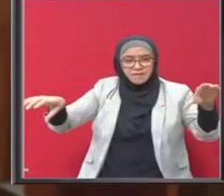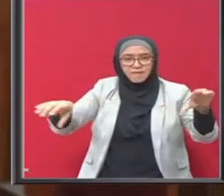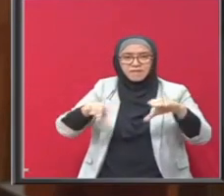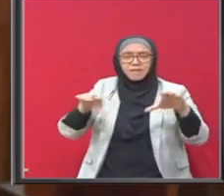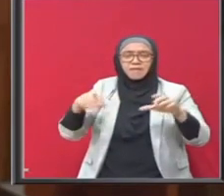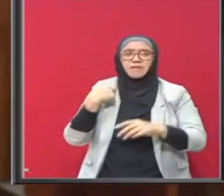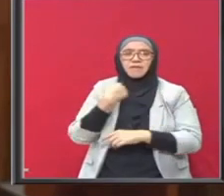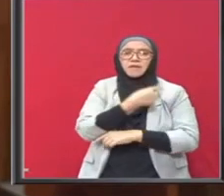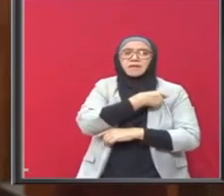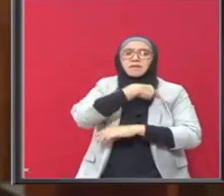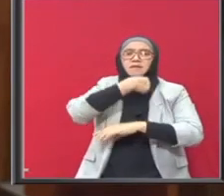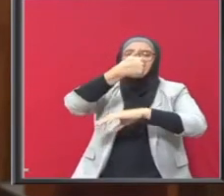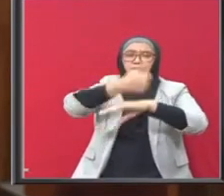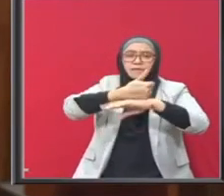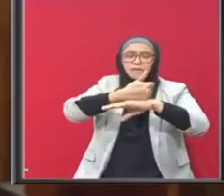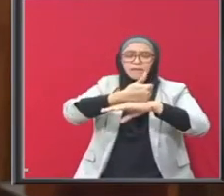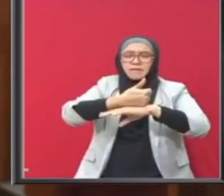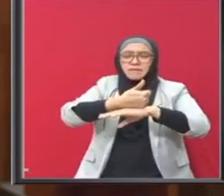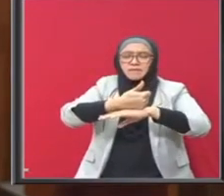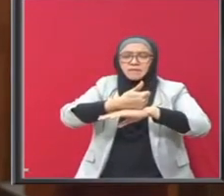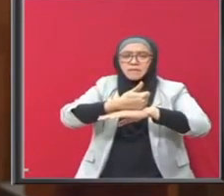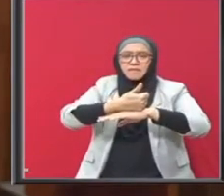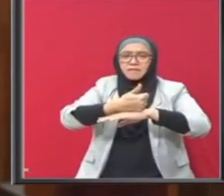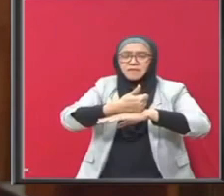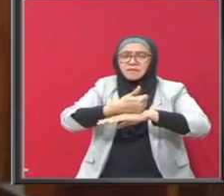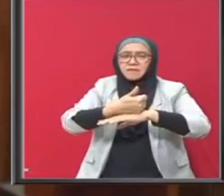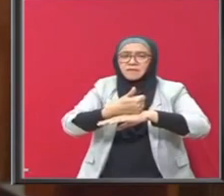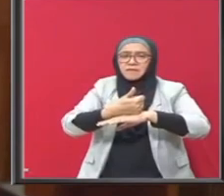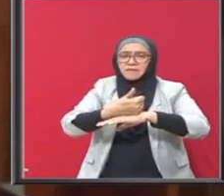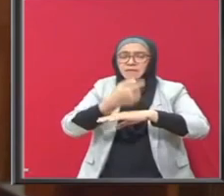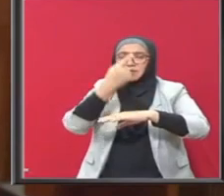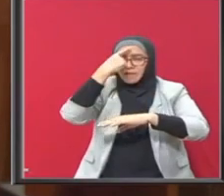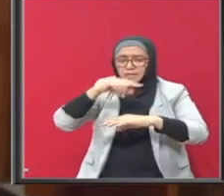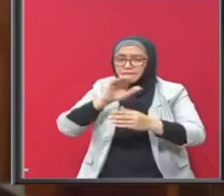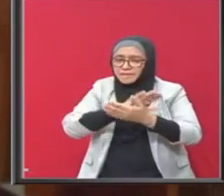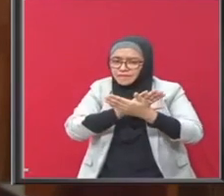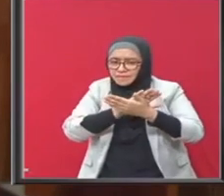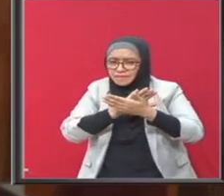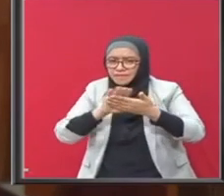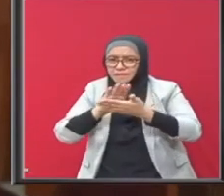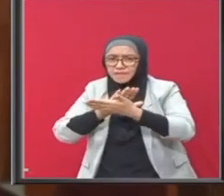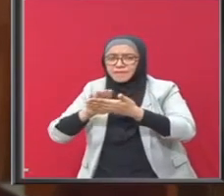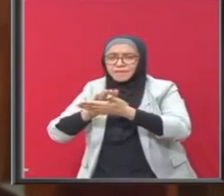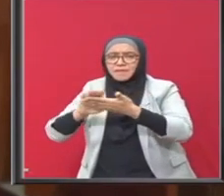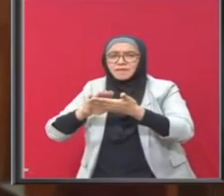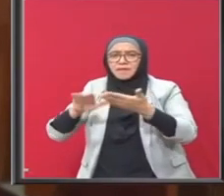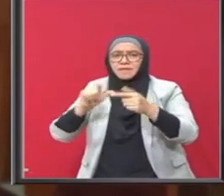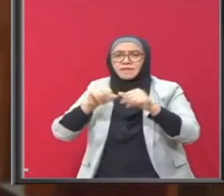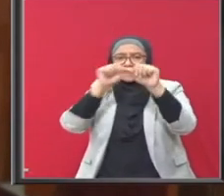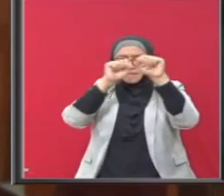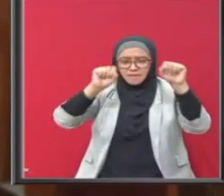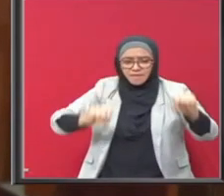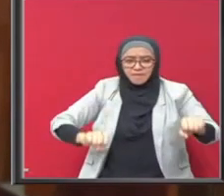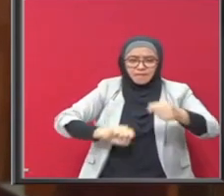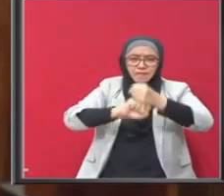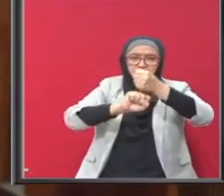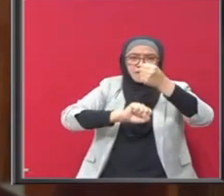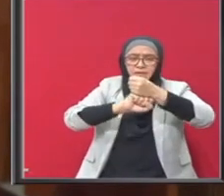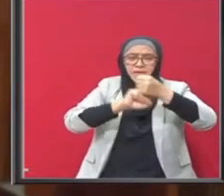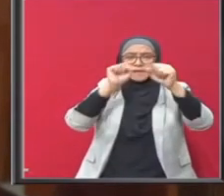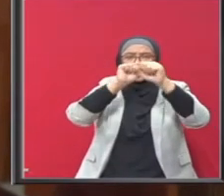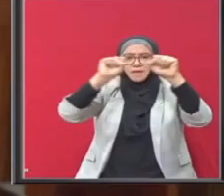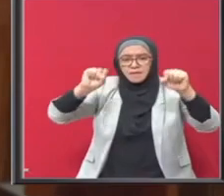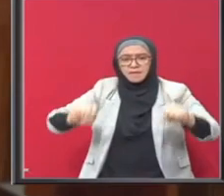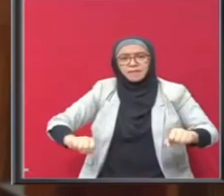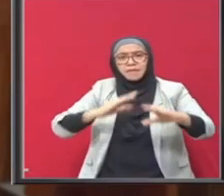yaitu kita mewujudkan AC untuk memposting Mas pada GSP sistem sokongan dan juga sistem